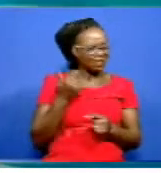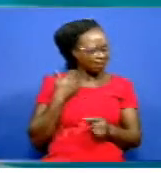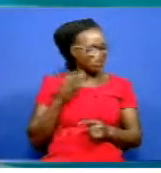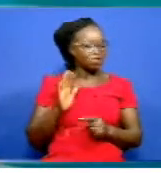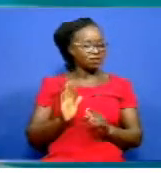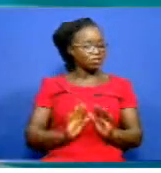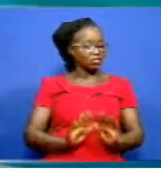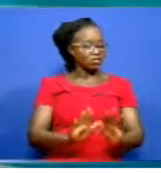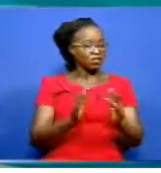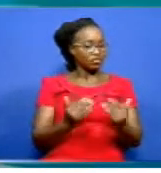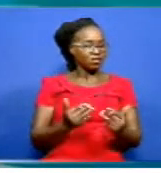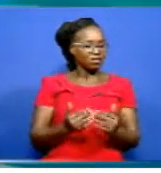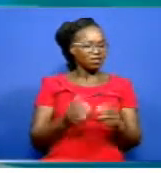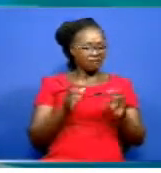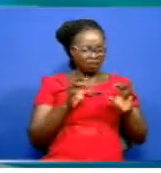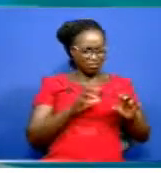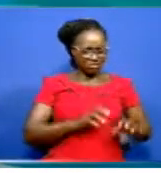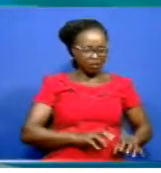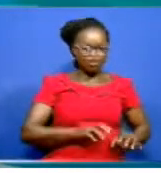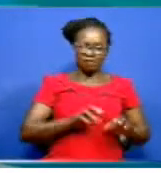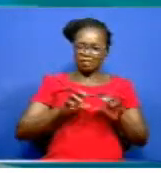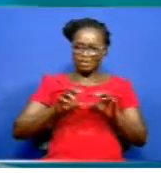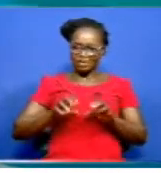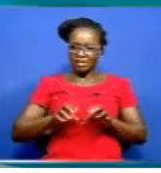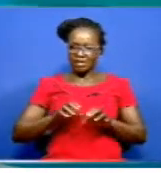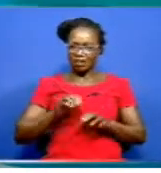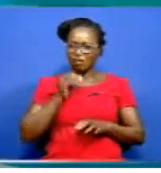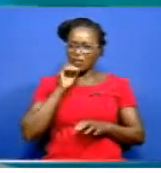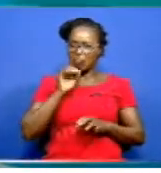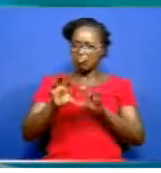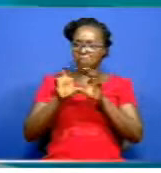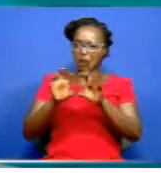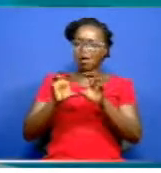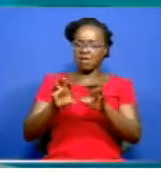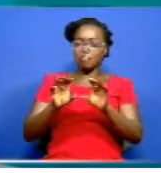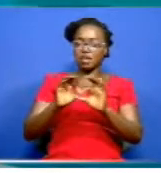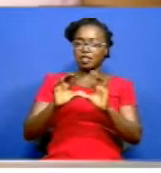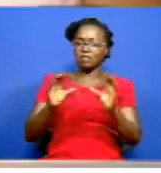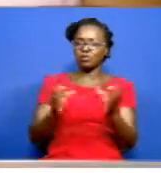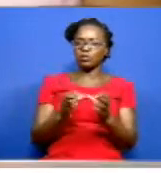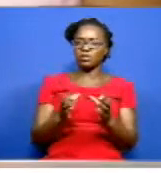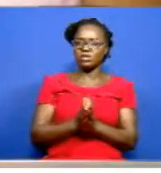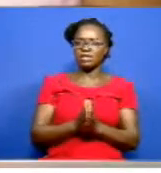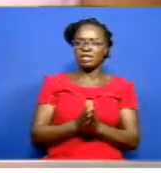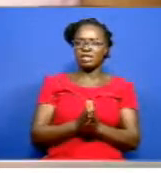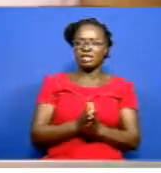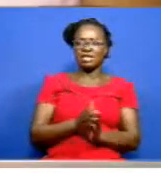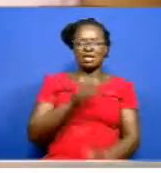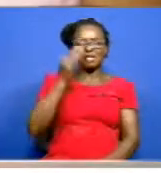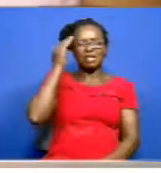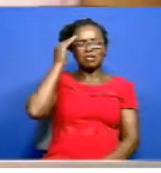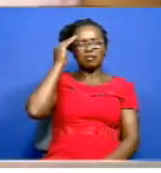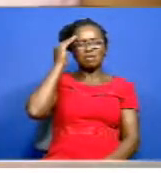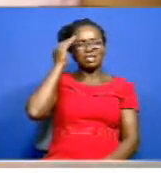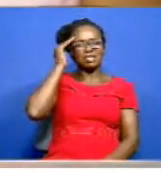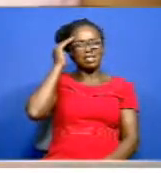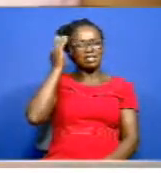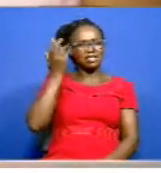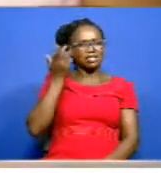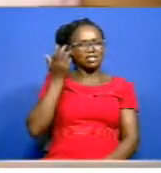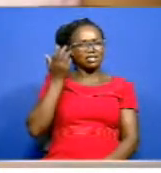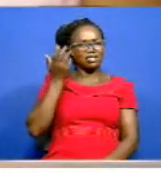watoto wakihangaika ama wakikejeliwa na jamii. Ni hiyo fikra ya kwamba yeye